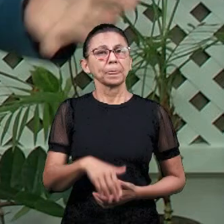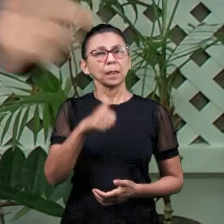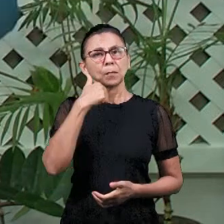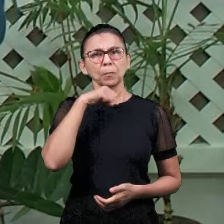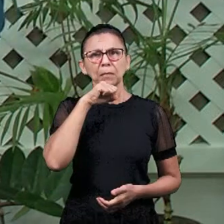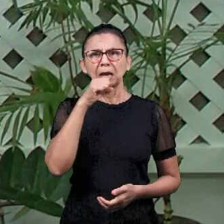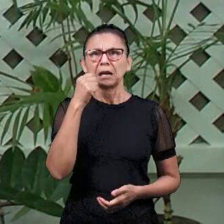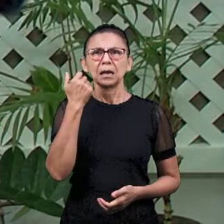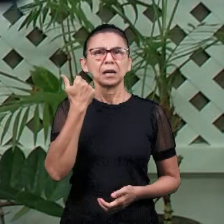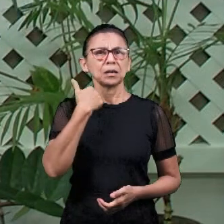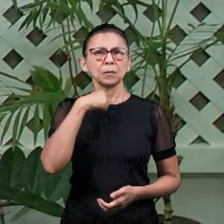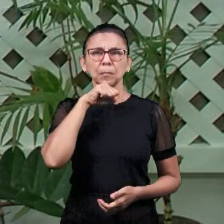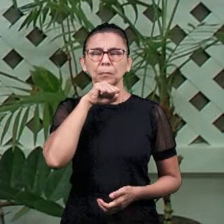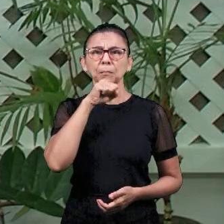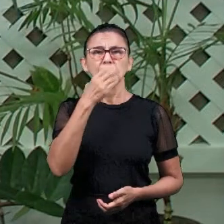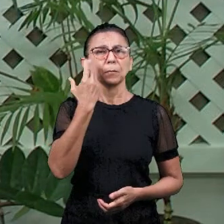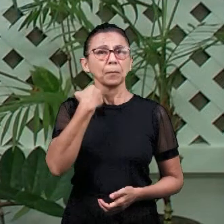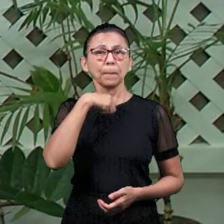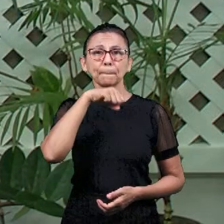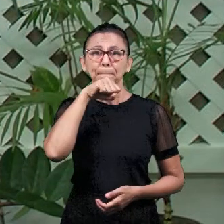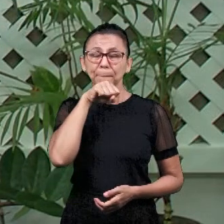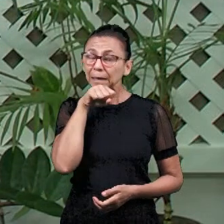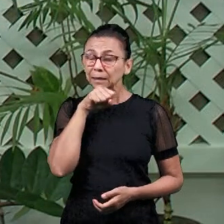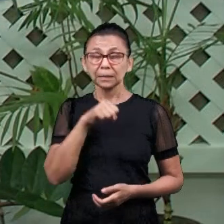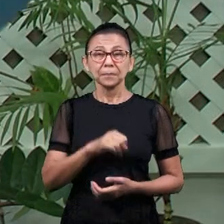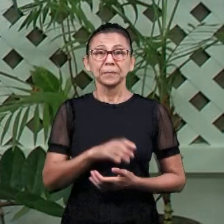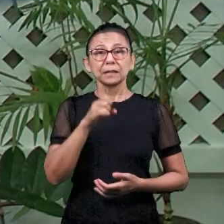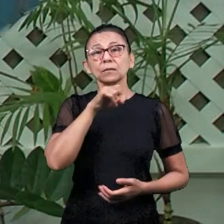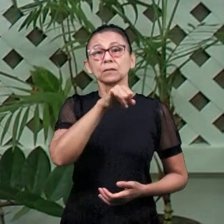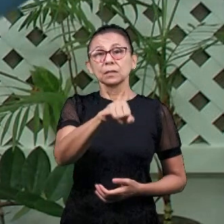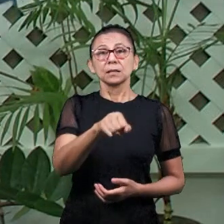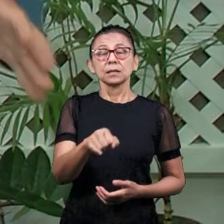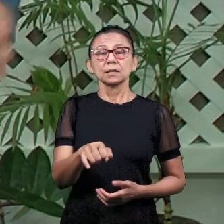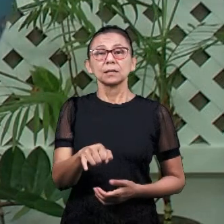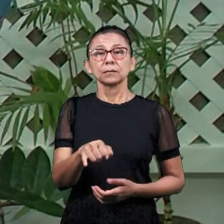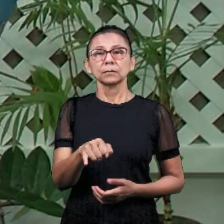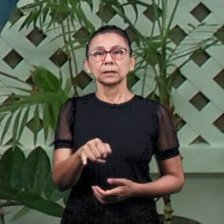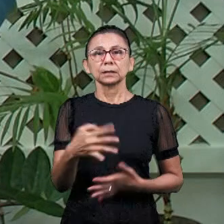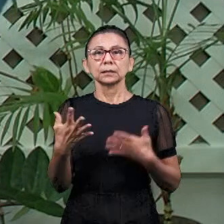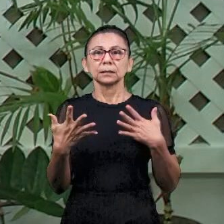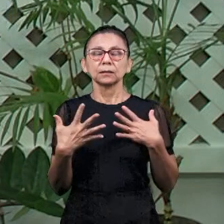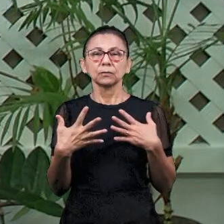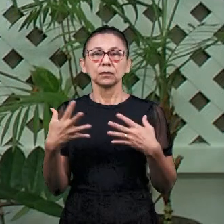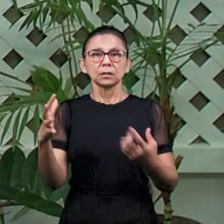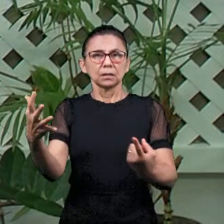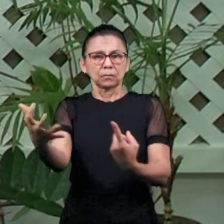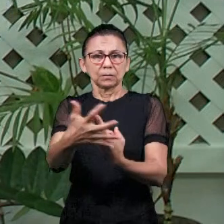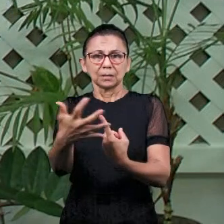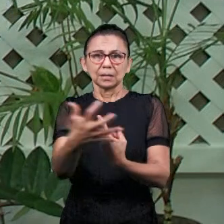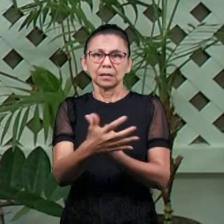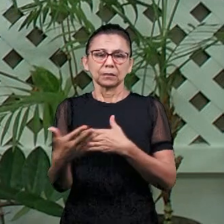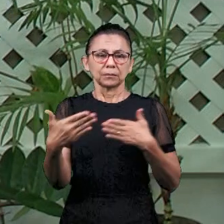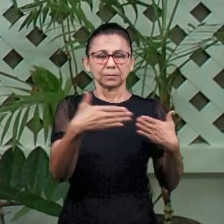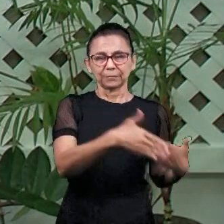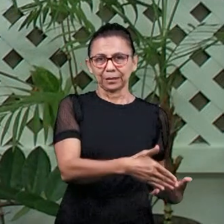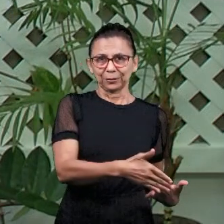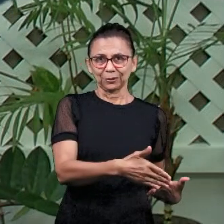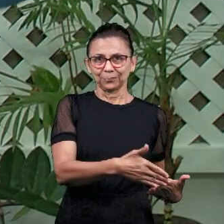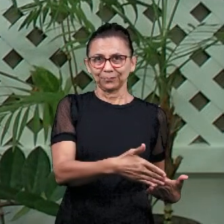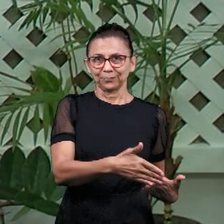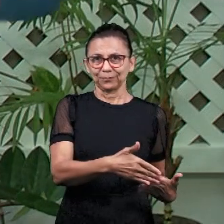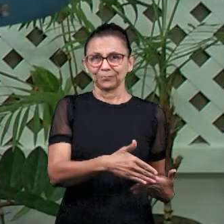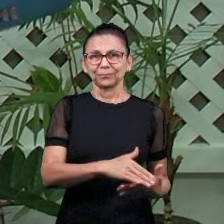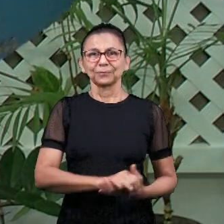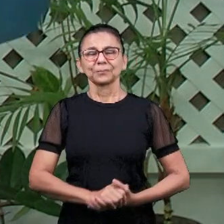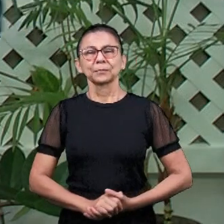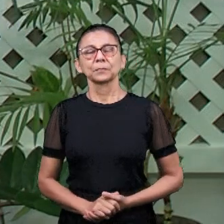réponse. Votre position doit être définie à ce moment-là. Et c'est là qu'il y a l'épreuve. Mes frères, il n'y a que la